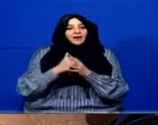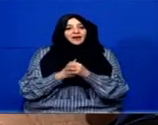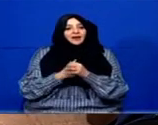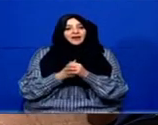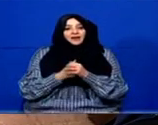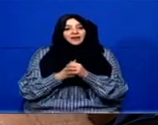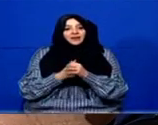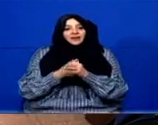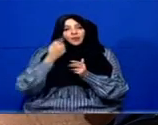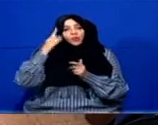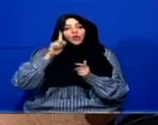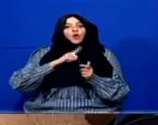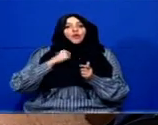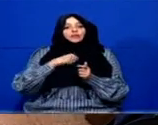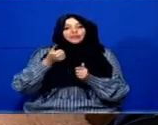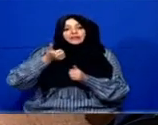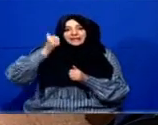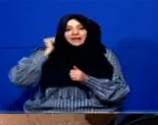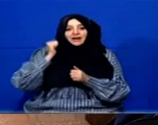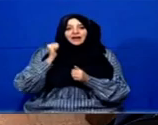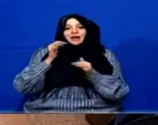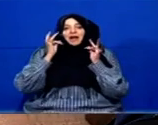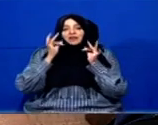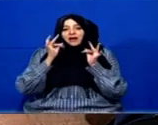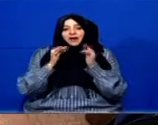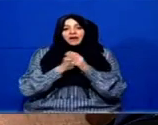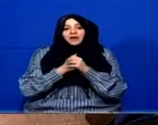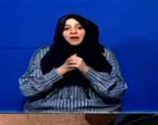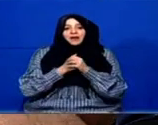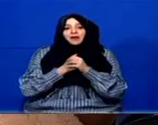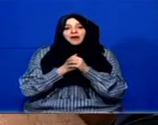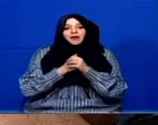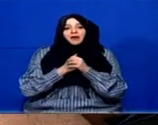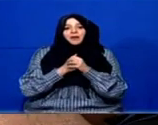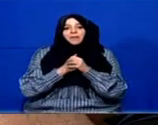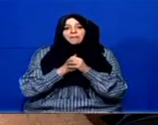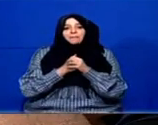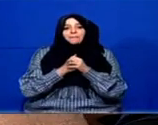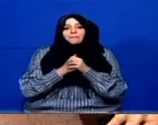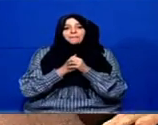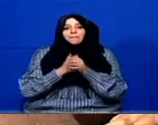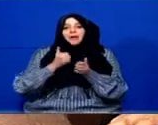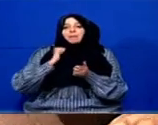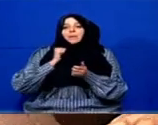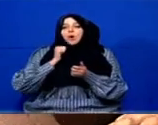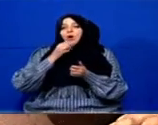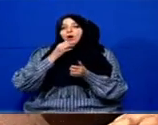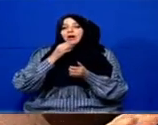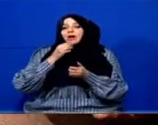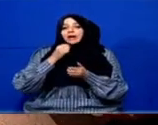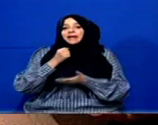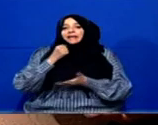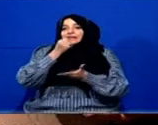لنا الدكتور سعيد فيها يقول انه اجاب في مساله ان الام ترثه وقع هذا خطا منها